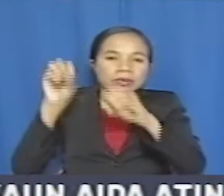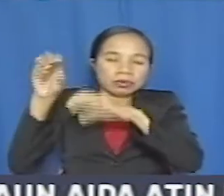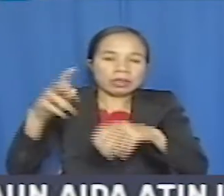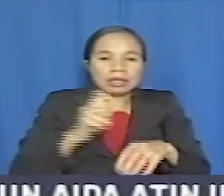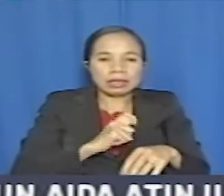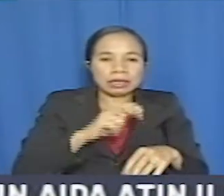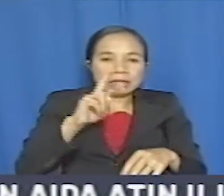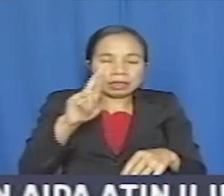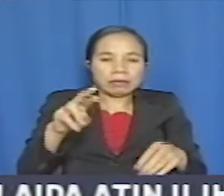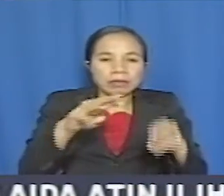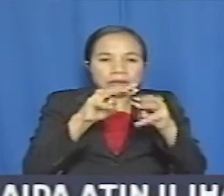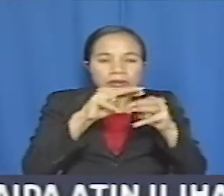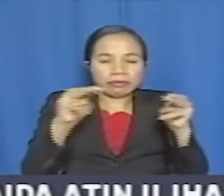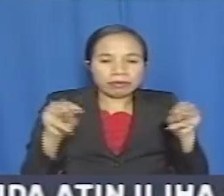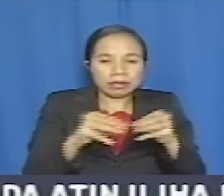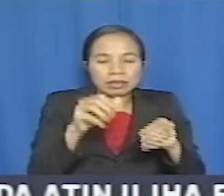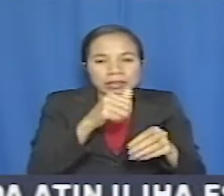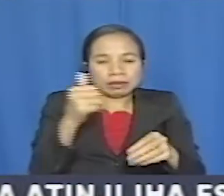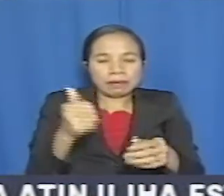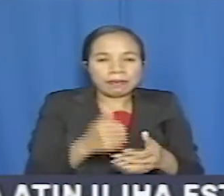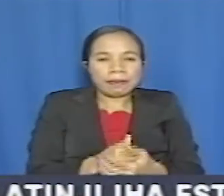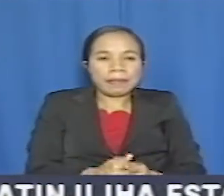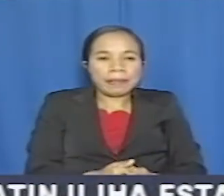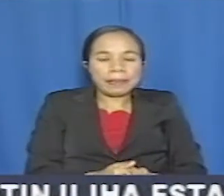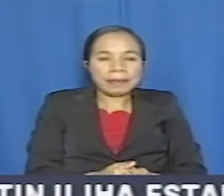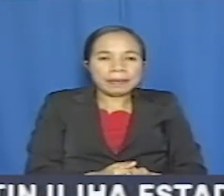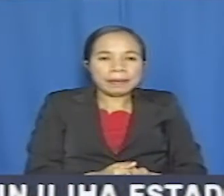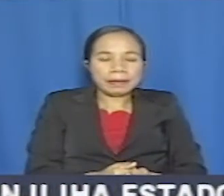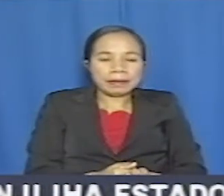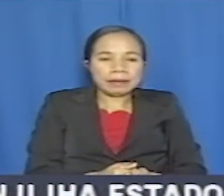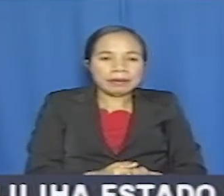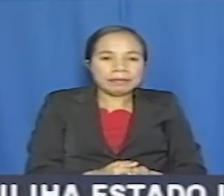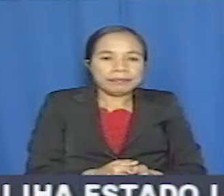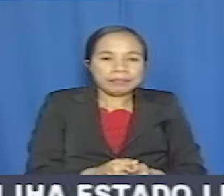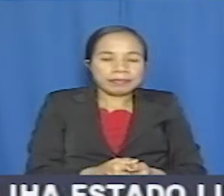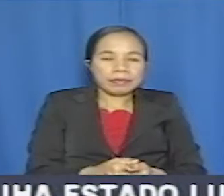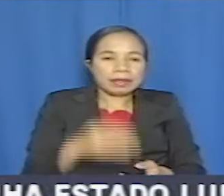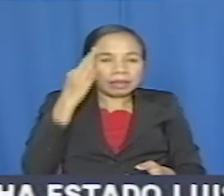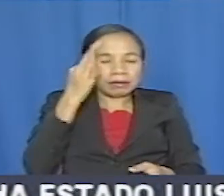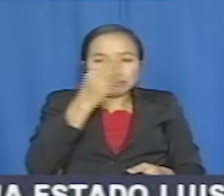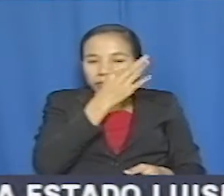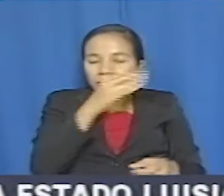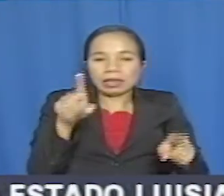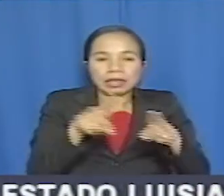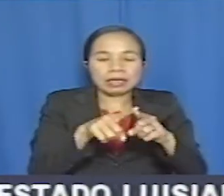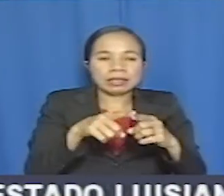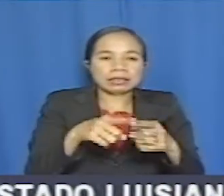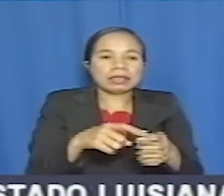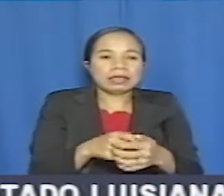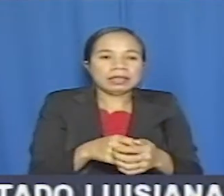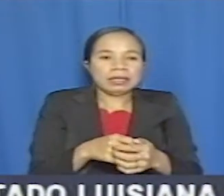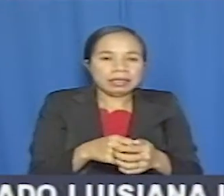Fatin Selo. Tiro observação Arteteli, Aifuang Hanesang Aidila, Hudi no Tomati Balung,